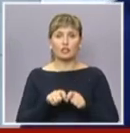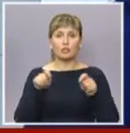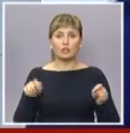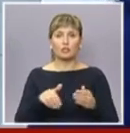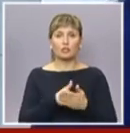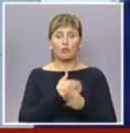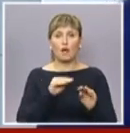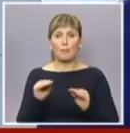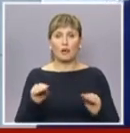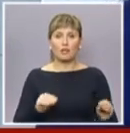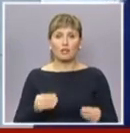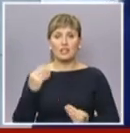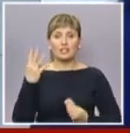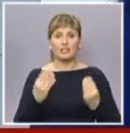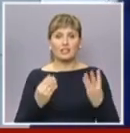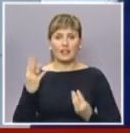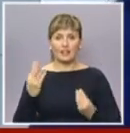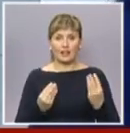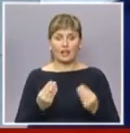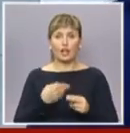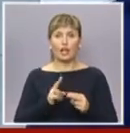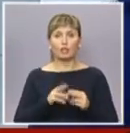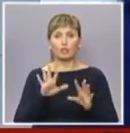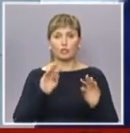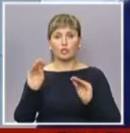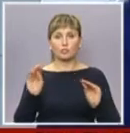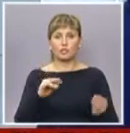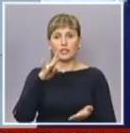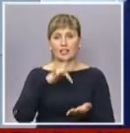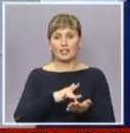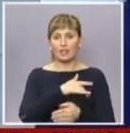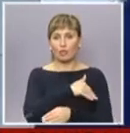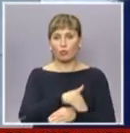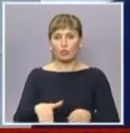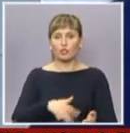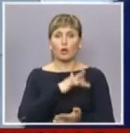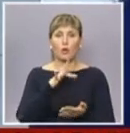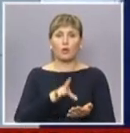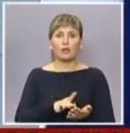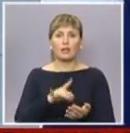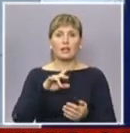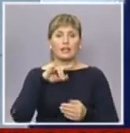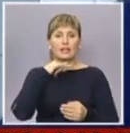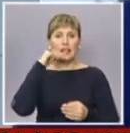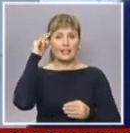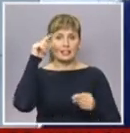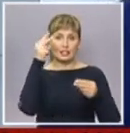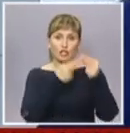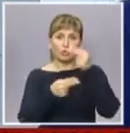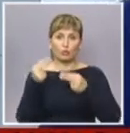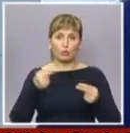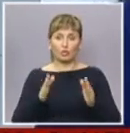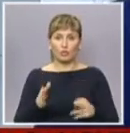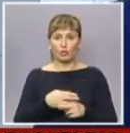новое оборудование, световая иллюминация, которая будет размещена на центральных улицах города, в национальном орнаменте.